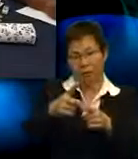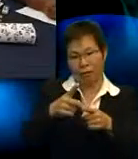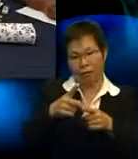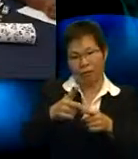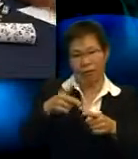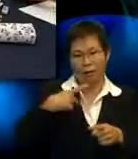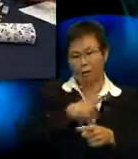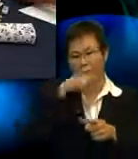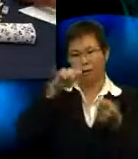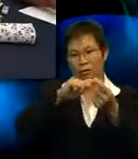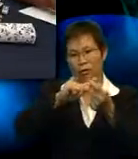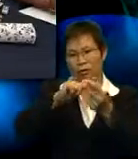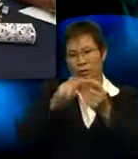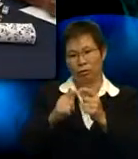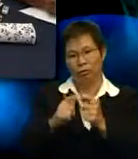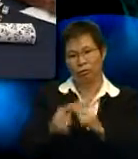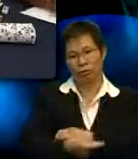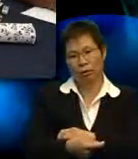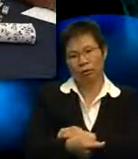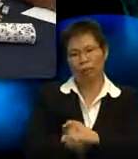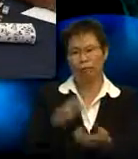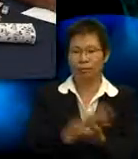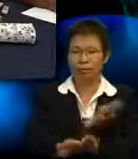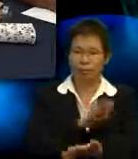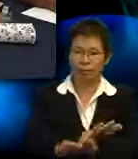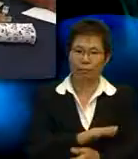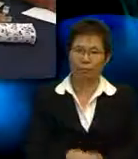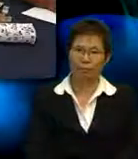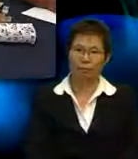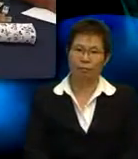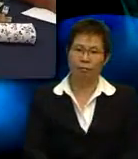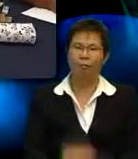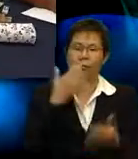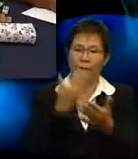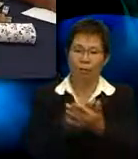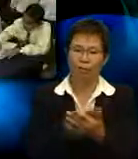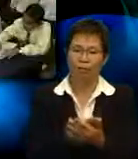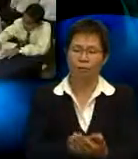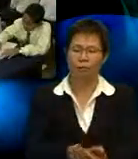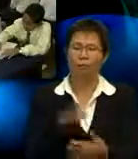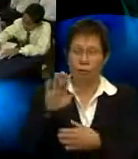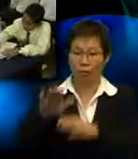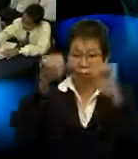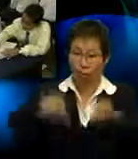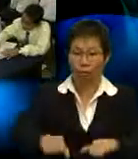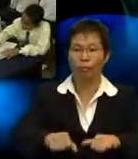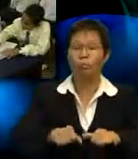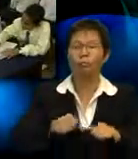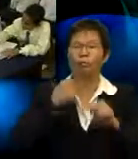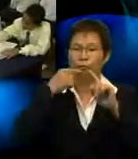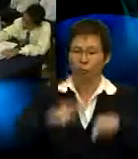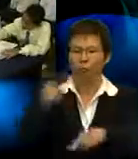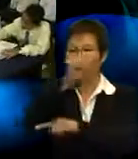tertukar kertas nanti. Bagus. Kamu bolehlah menjawab soalan